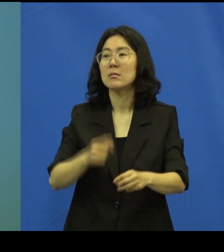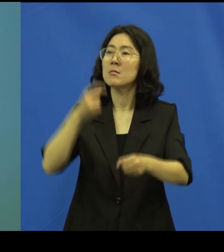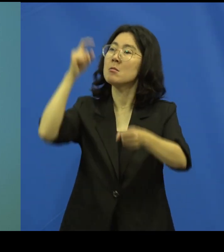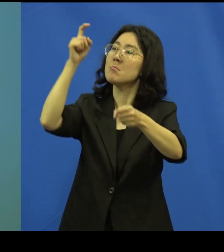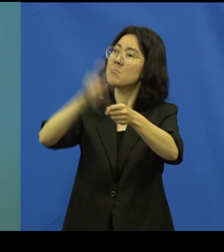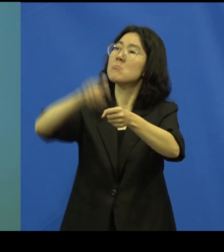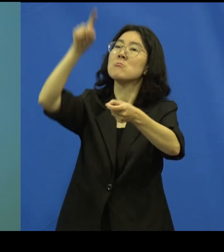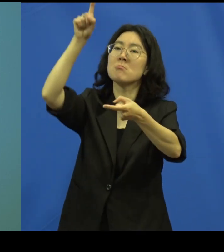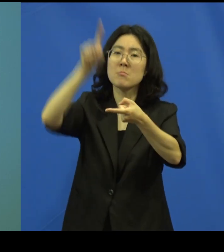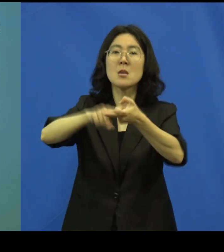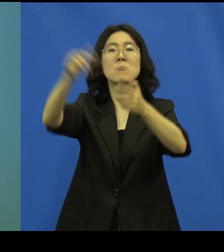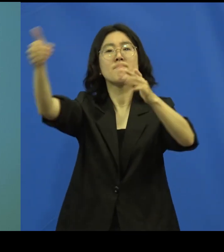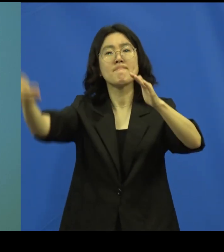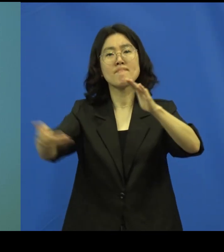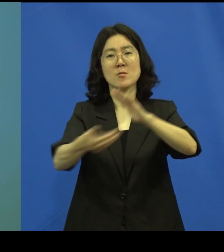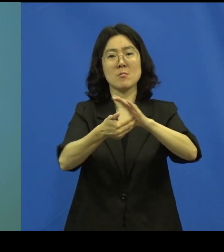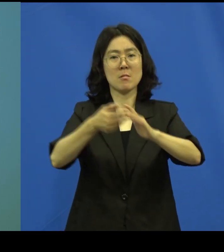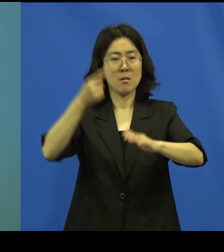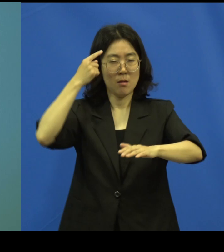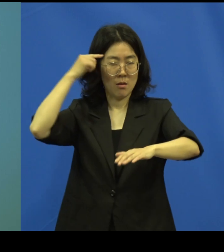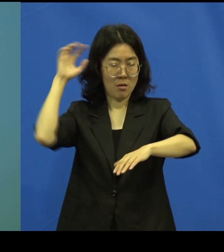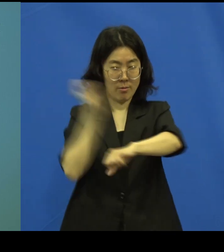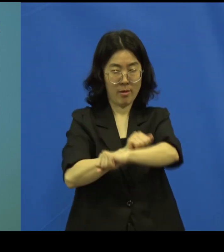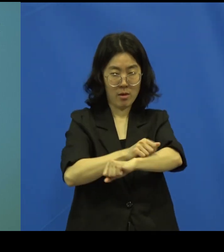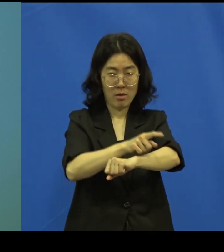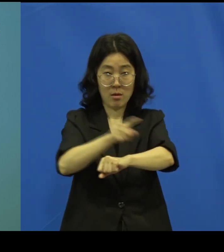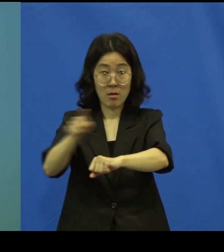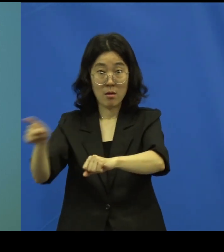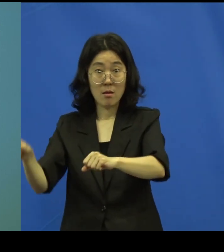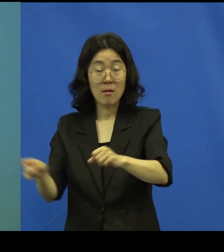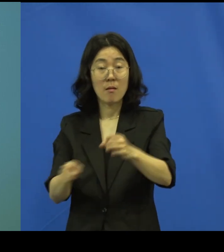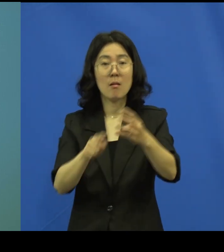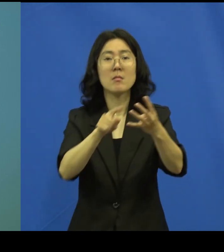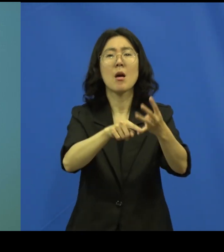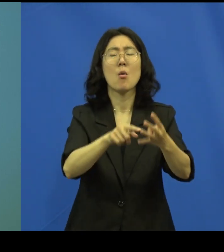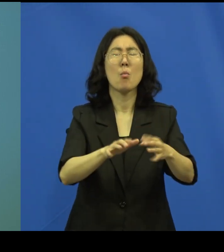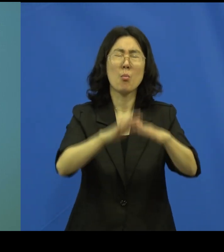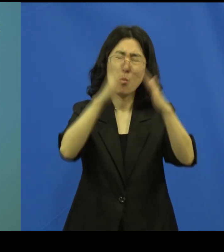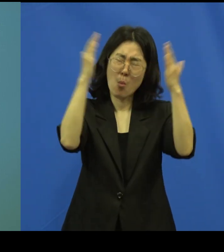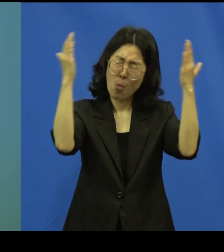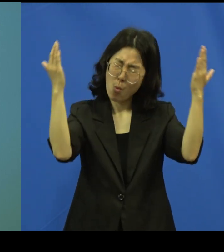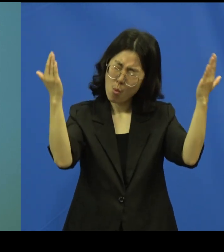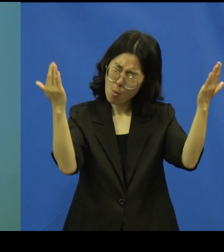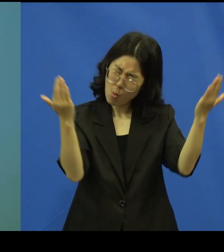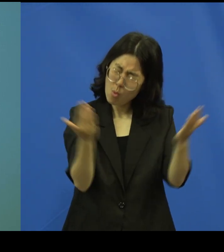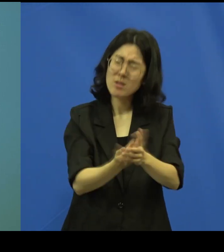이루어내시는 탁월성. 그분은 전지하신 분, omniscience라고 해요.